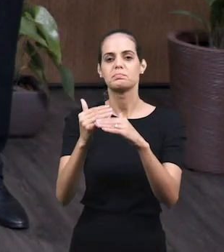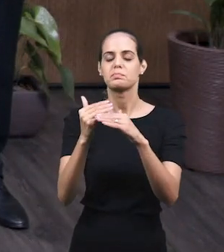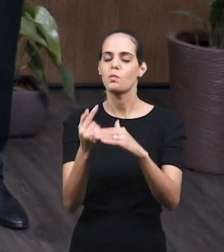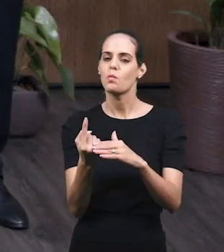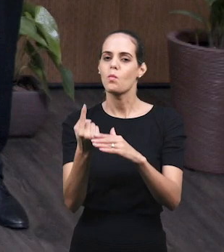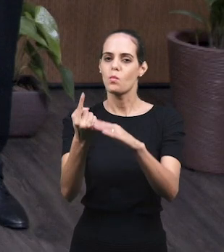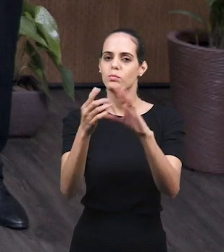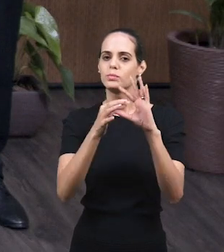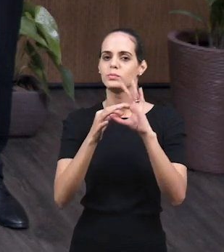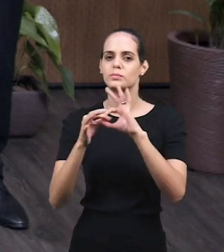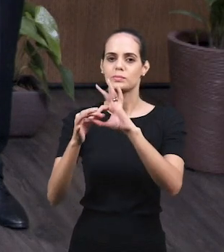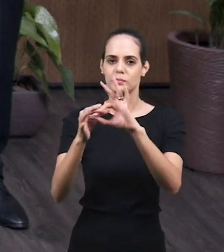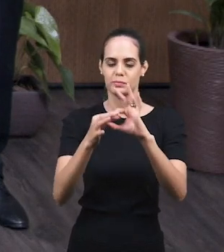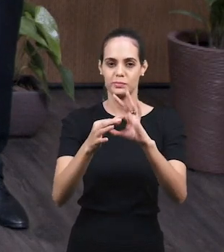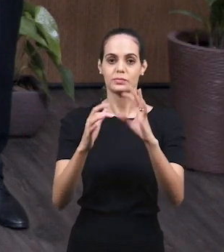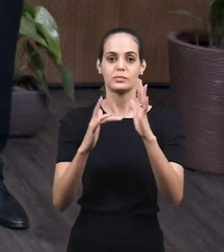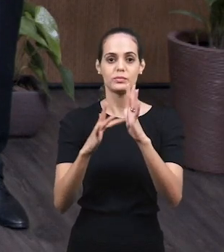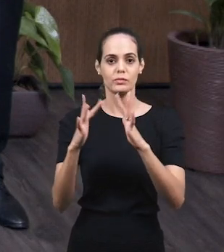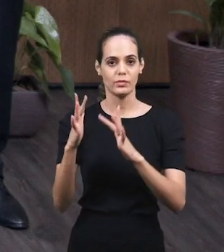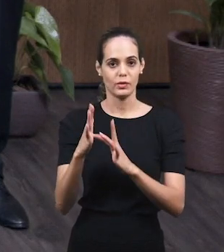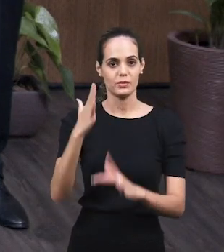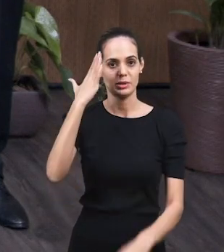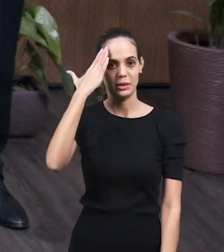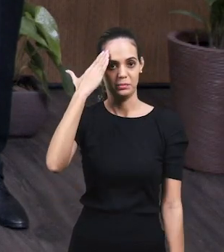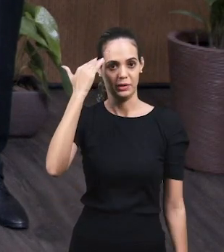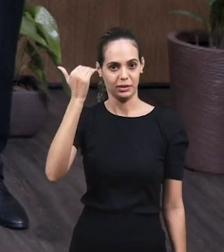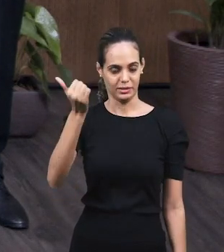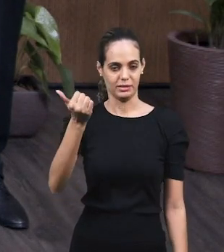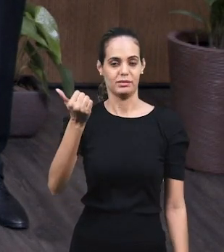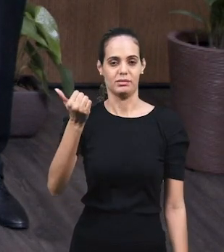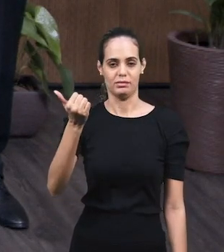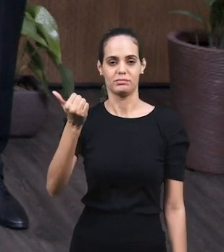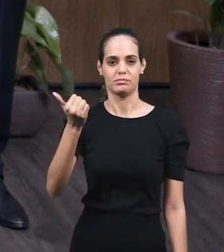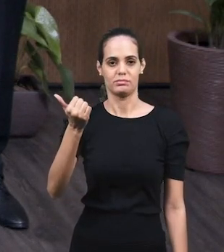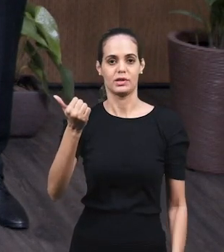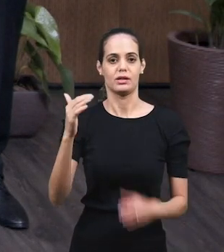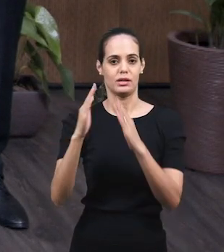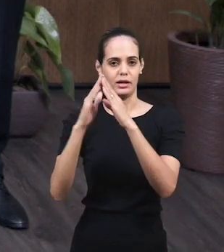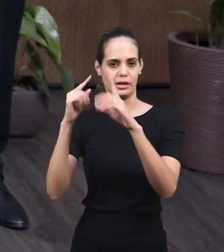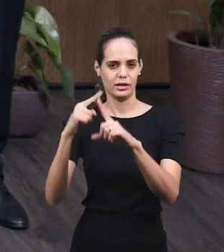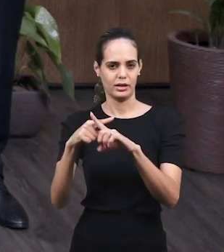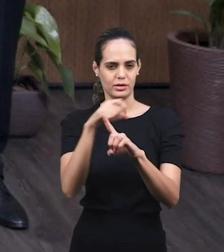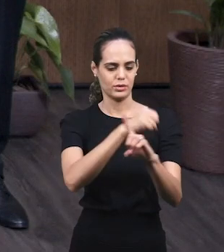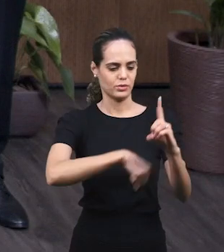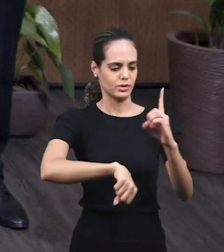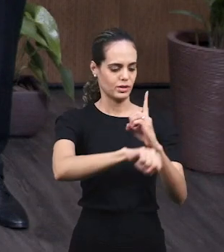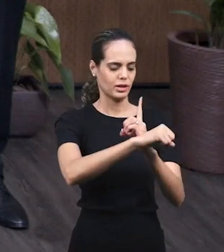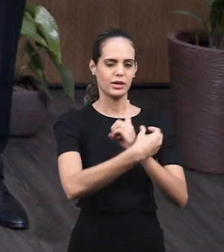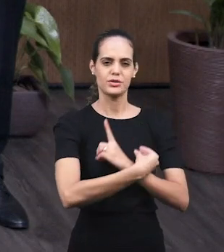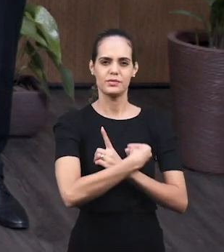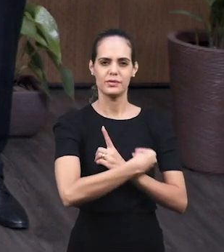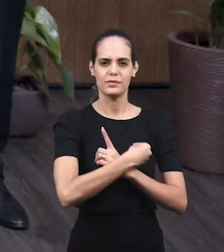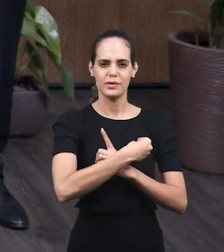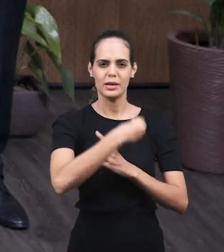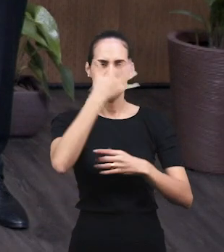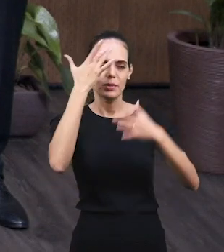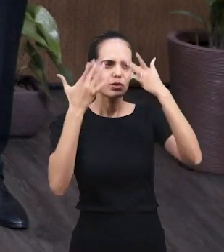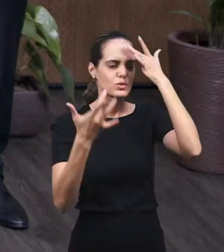de l'Esprit. Le Seigneur Jésus, il savait que l'Église, il devrait vivre dans une